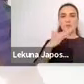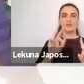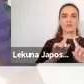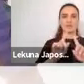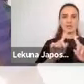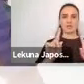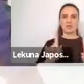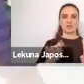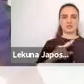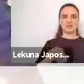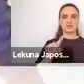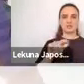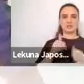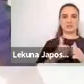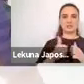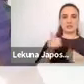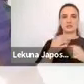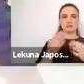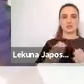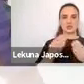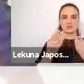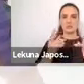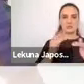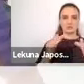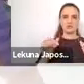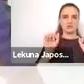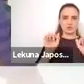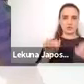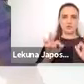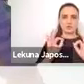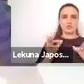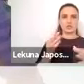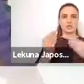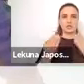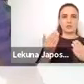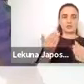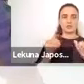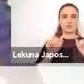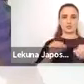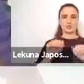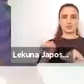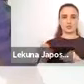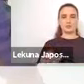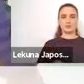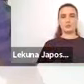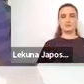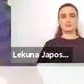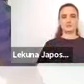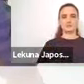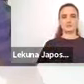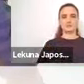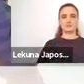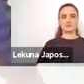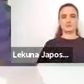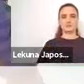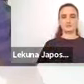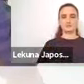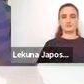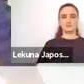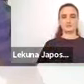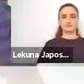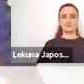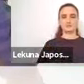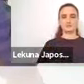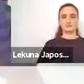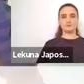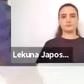რაღაცის ესე წინასწარ მიწოდება ბავშვისთვის შეიძლება სწორედ თამაშის მეშვეობით. კი ბატონო. და მინდა გთხოვ,